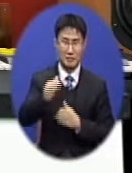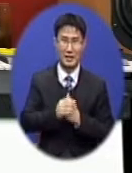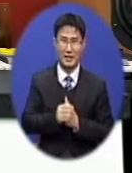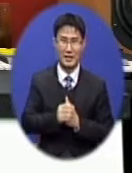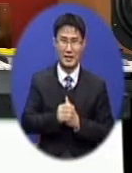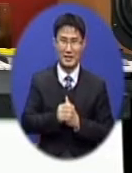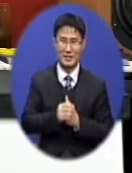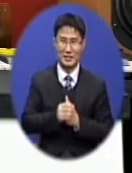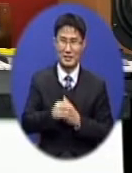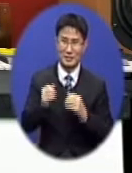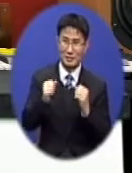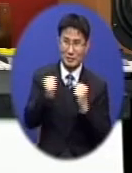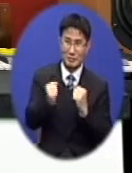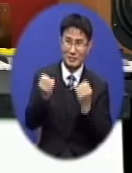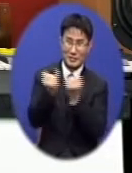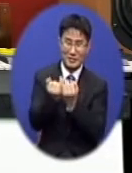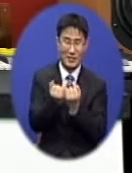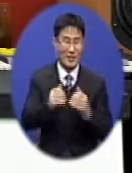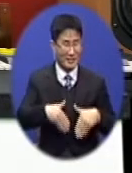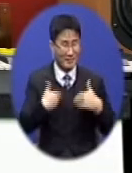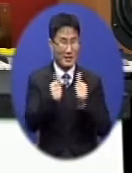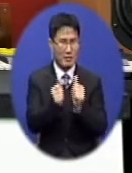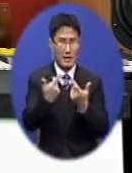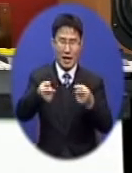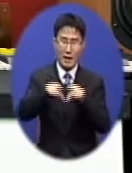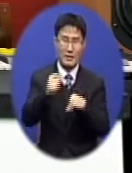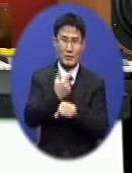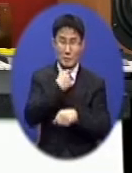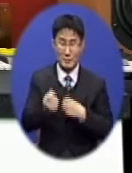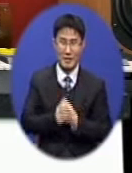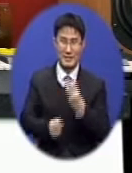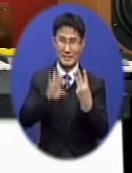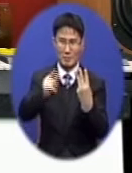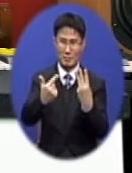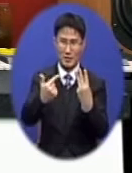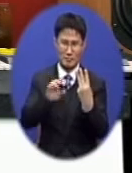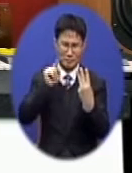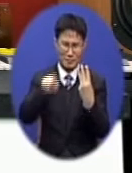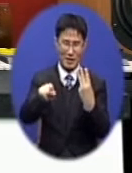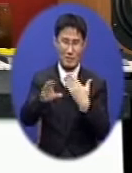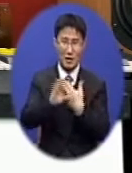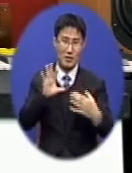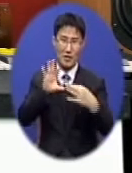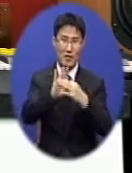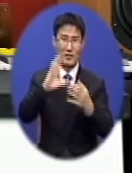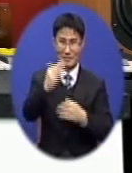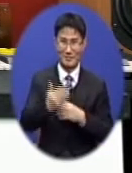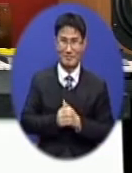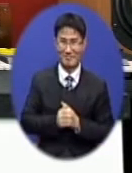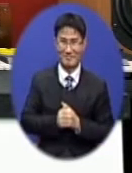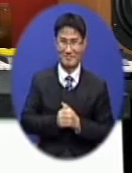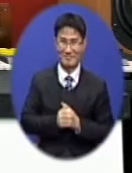북녀 남남, 남남 북녀와 함께 해야 되겠다 하시는 분들은 바로 3번을 바로 누르시면 연결이 됩니다.